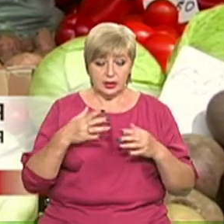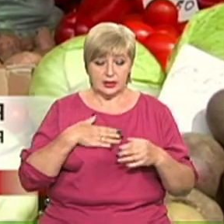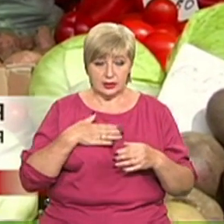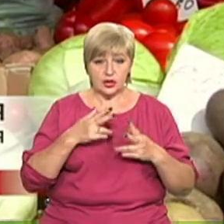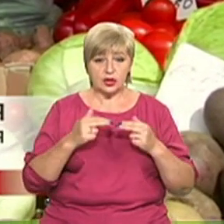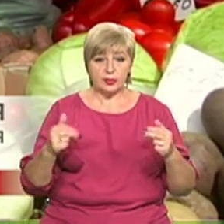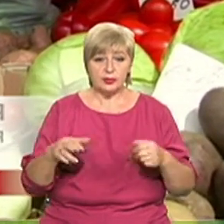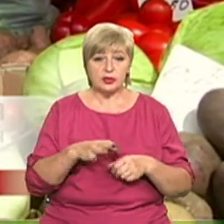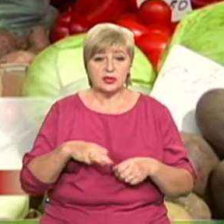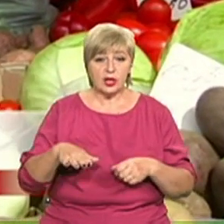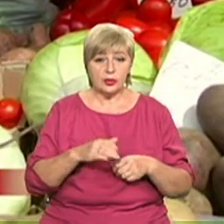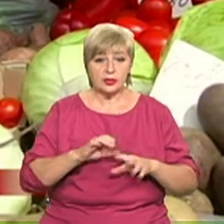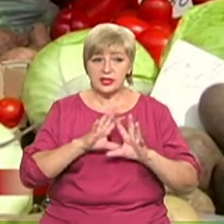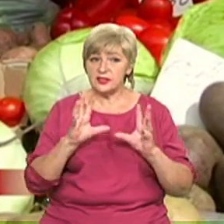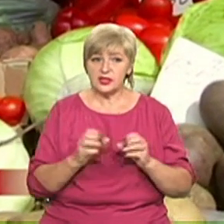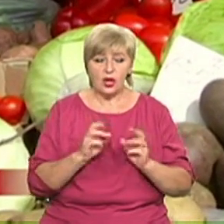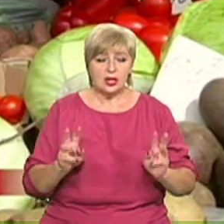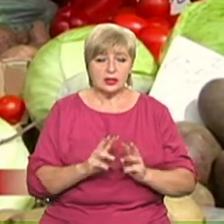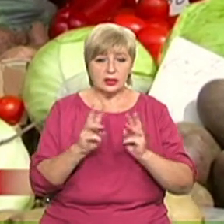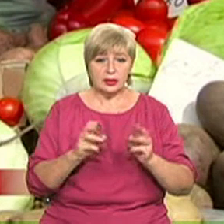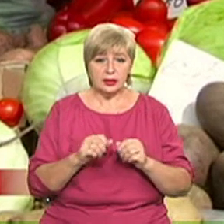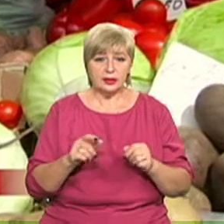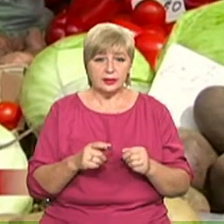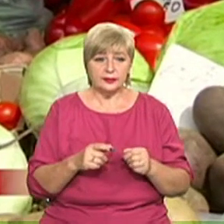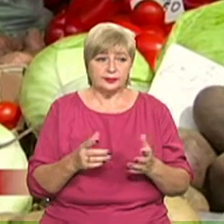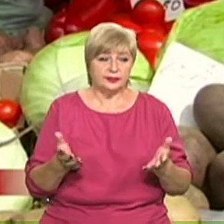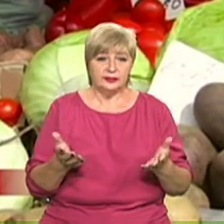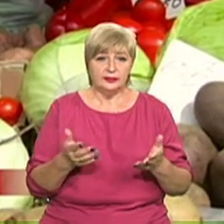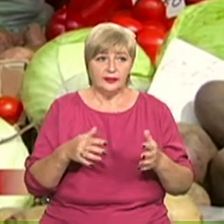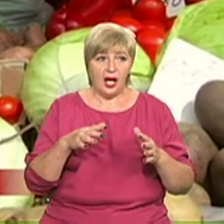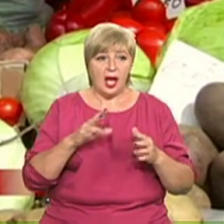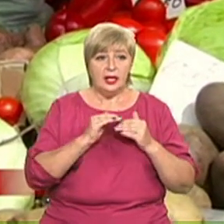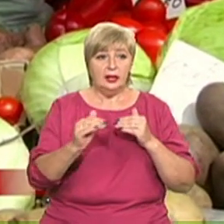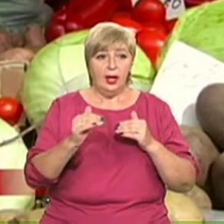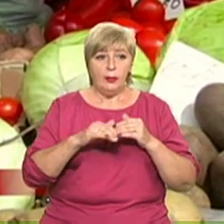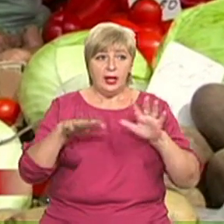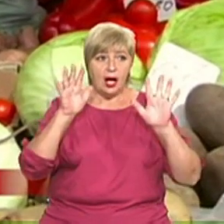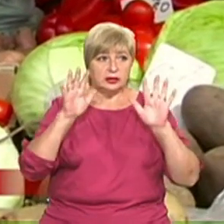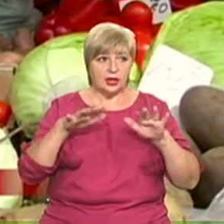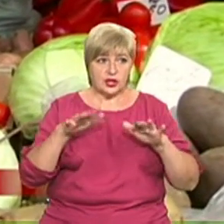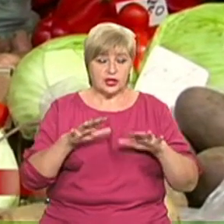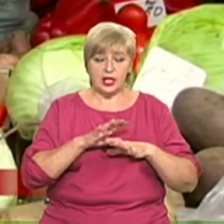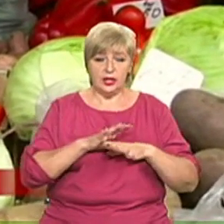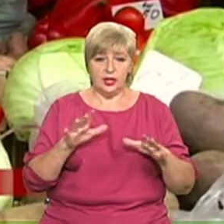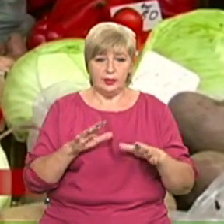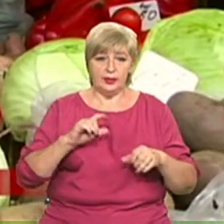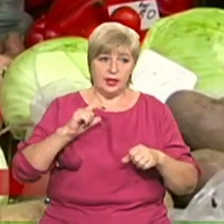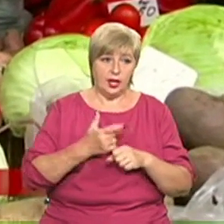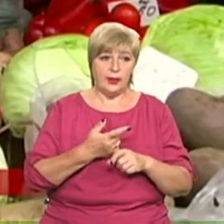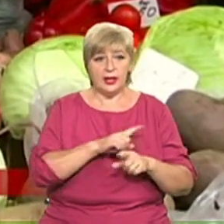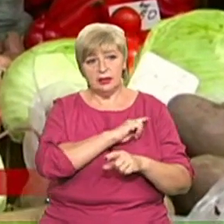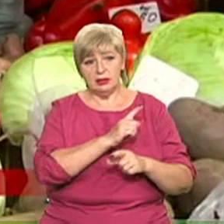області Дніпропетровській, все погоріло. Практично таких на полях дощів два за рік було. Ну, це, опять